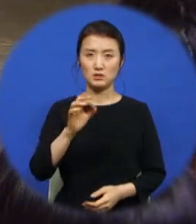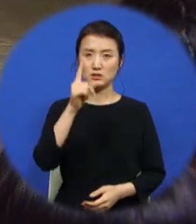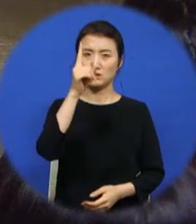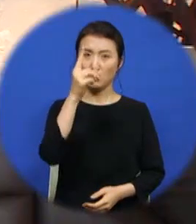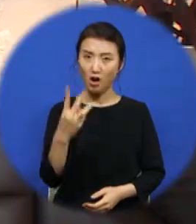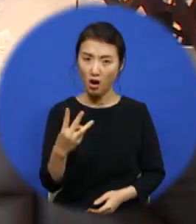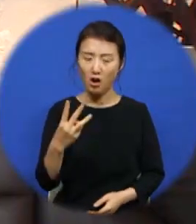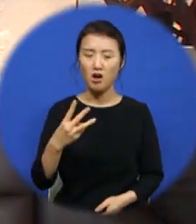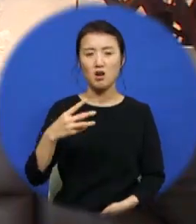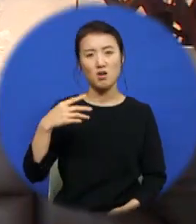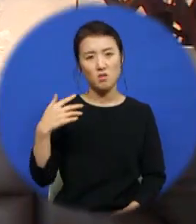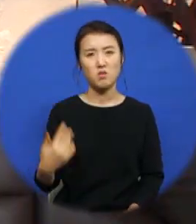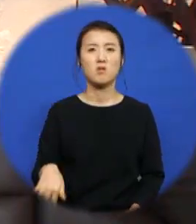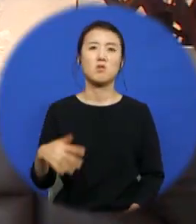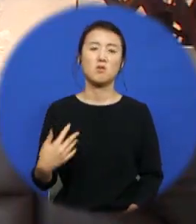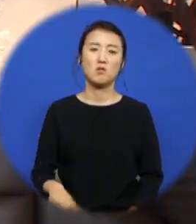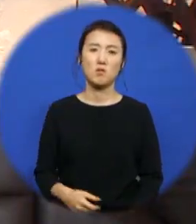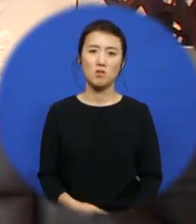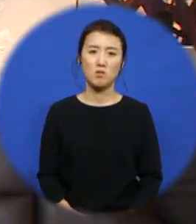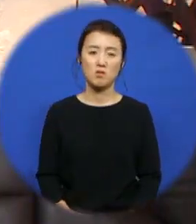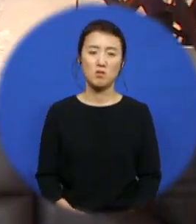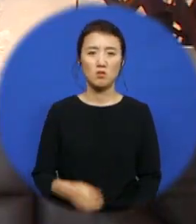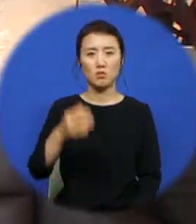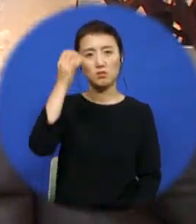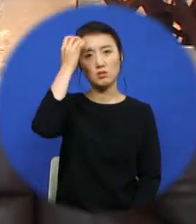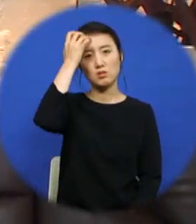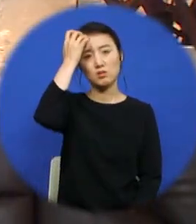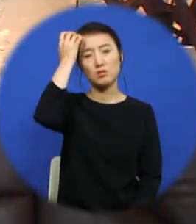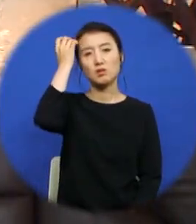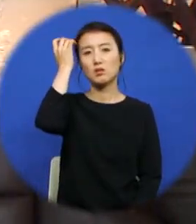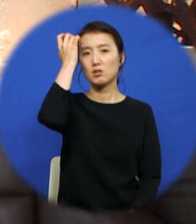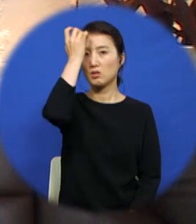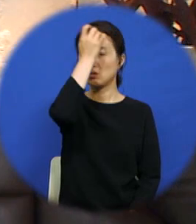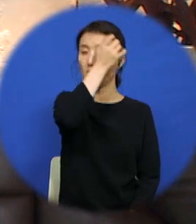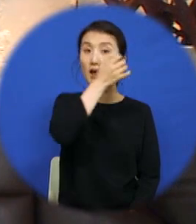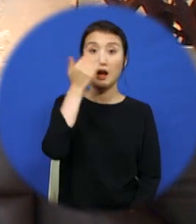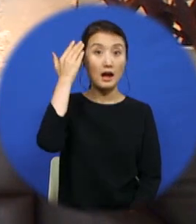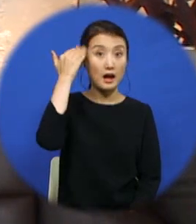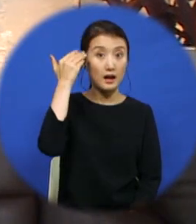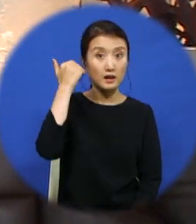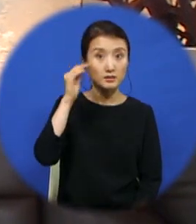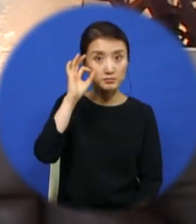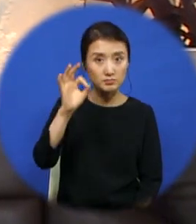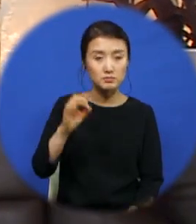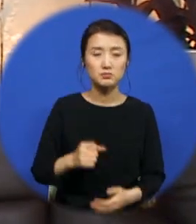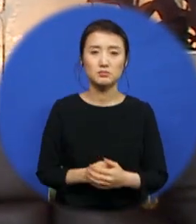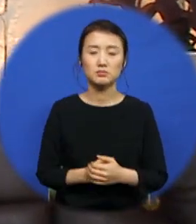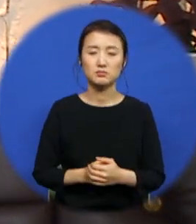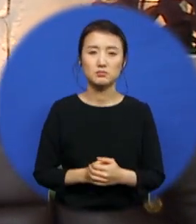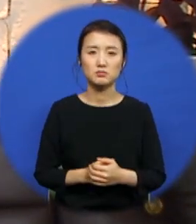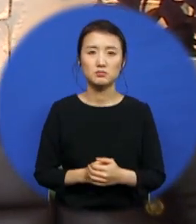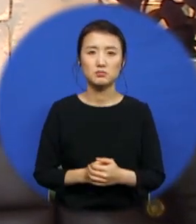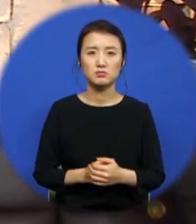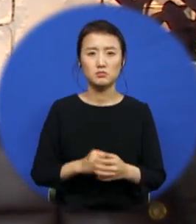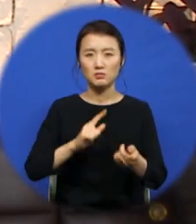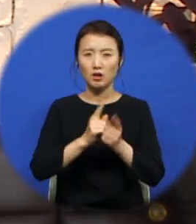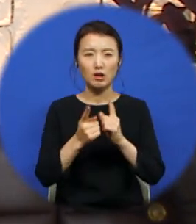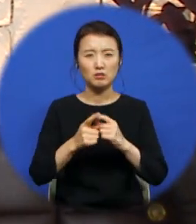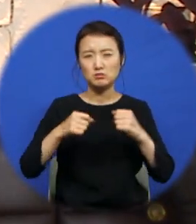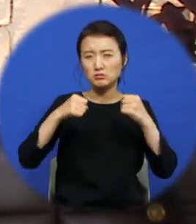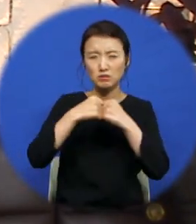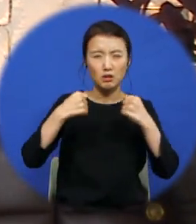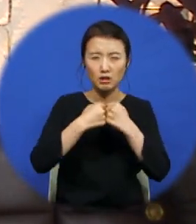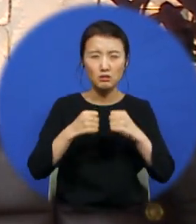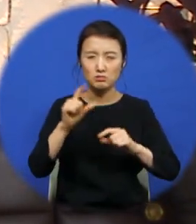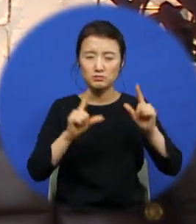좀더 분발해야 겠죠 예 우리나라가 이렇게 있죠 막 이렇게 막 서로 막 막 싸우고 이렇게 하면 안 되는